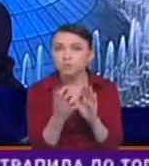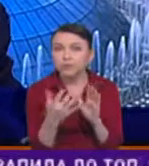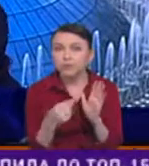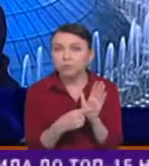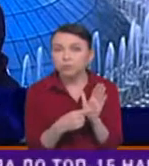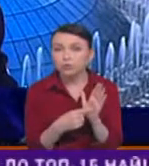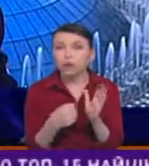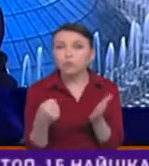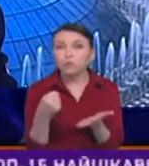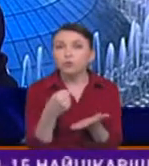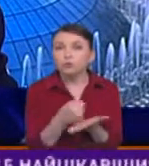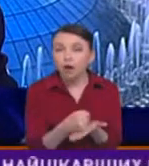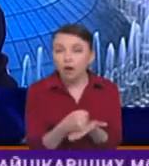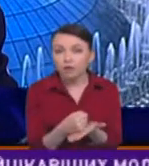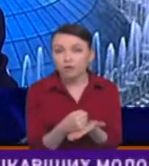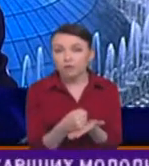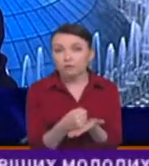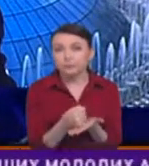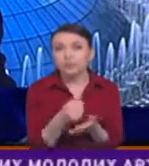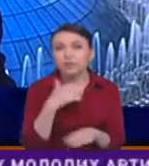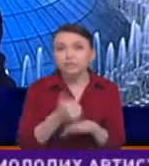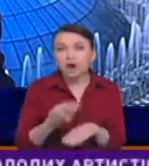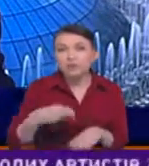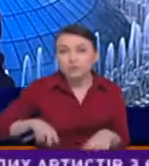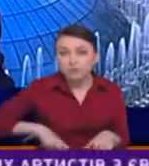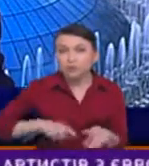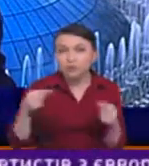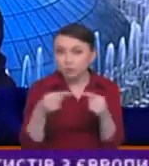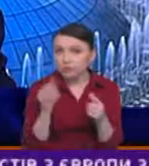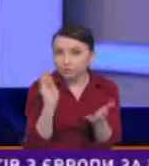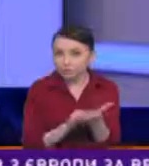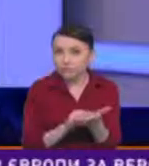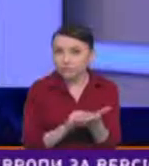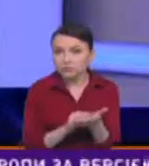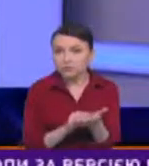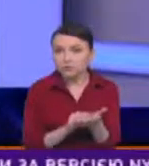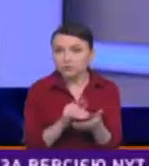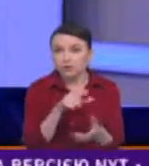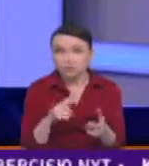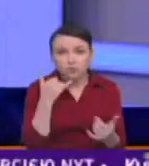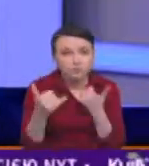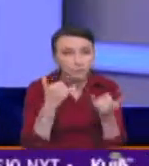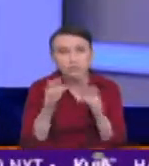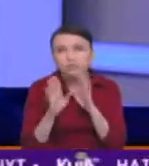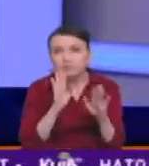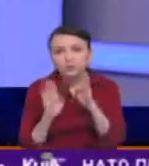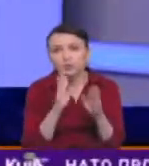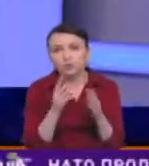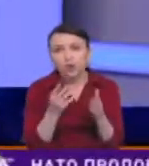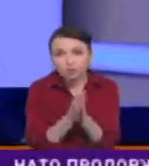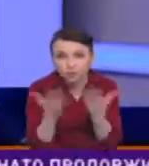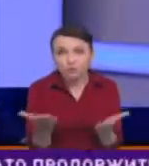ця посада конкретно Глави адміністрації конкретно вказана. Всі, люди всі дзвонять на фейсбуках, вони пишуть, так